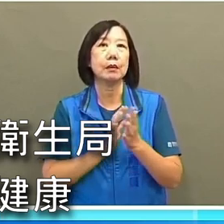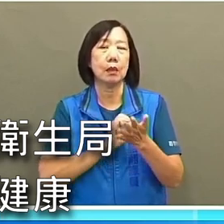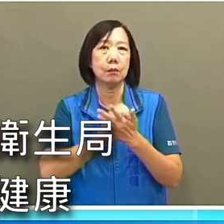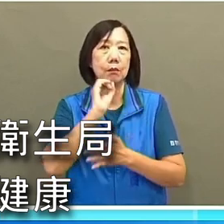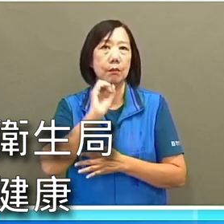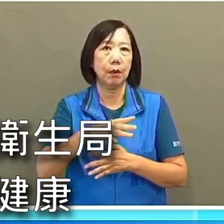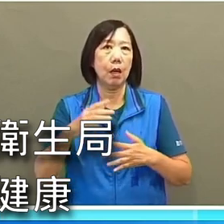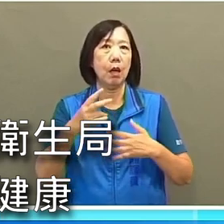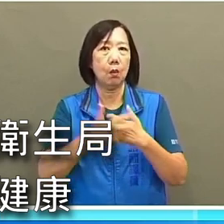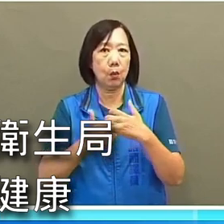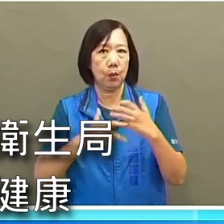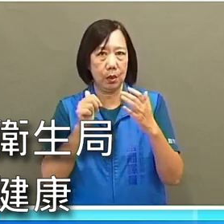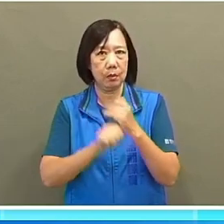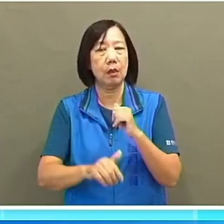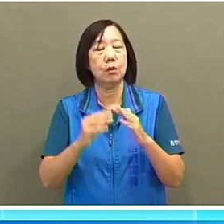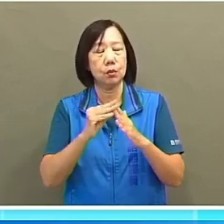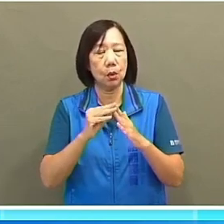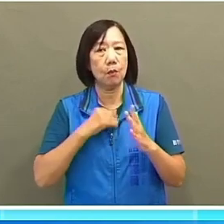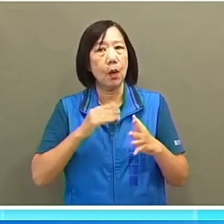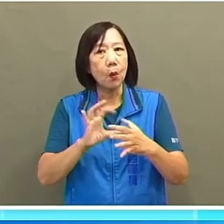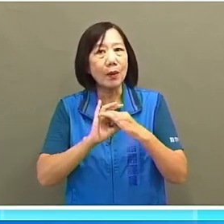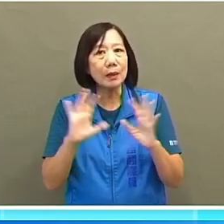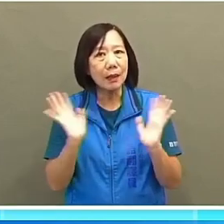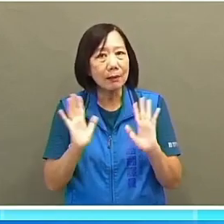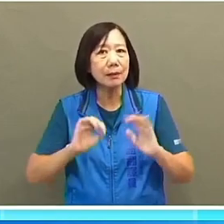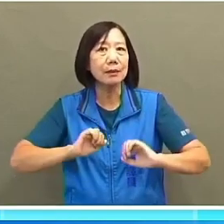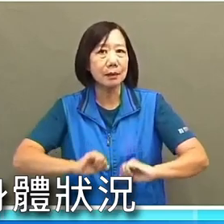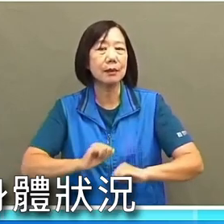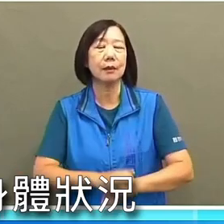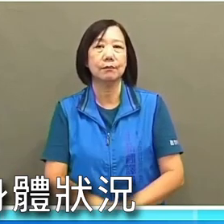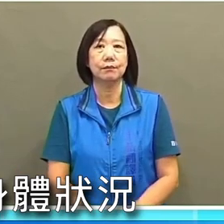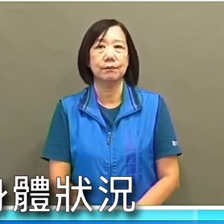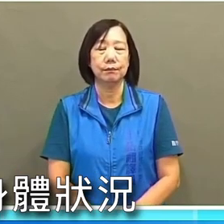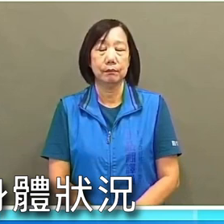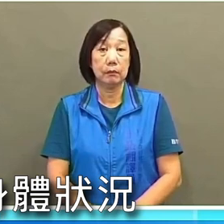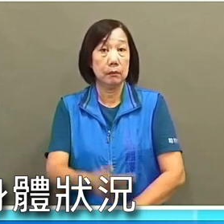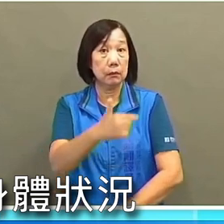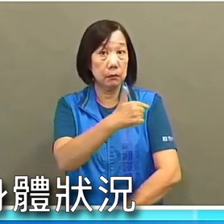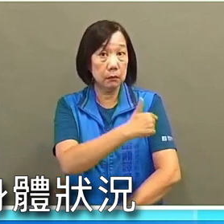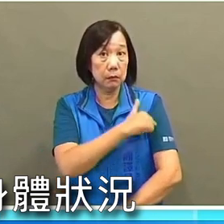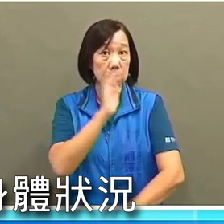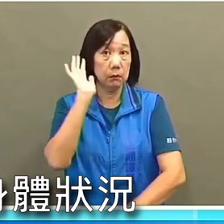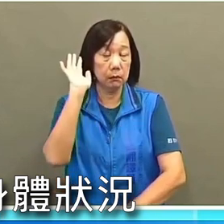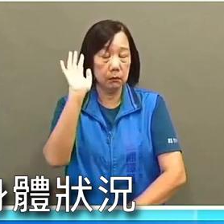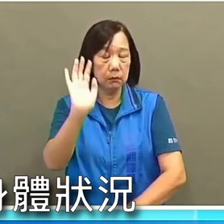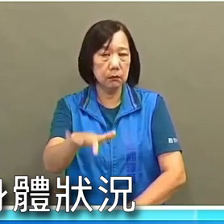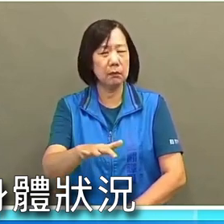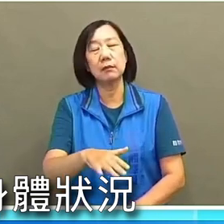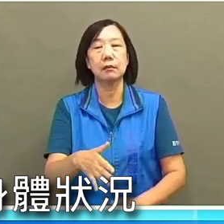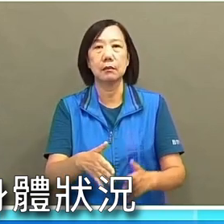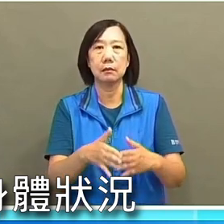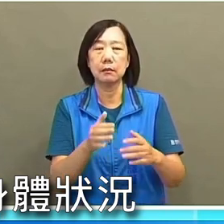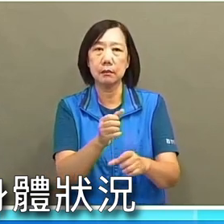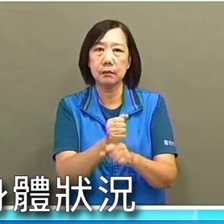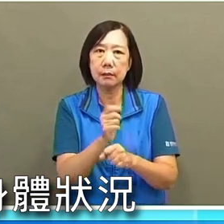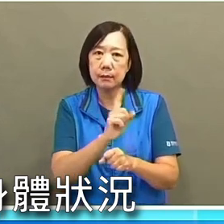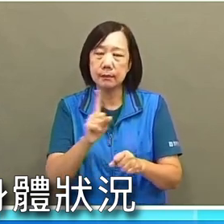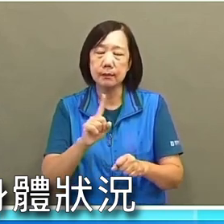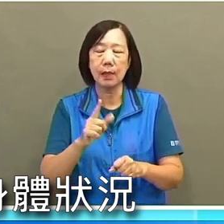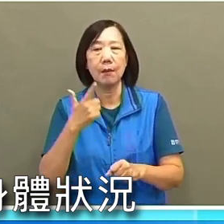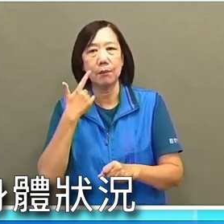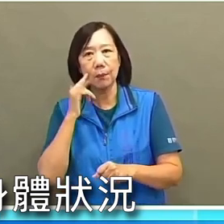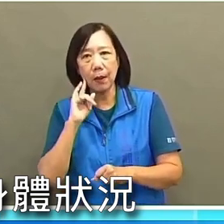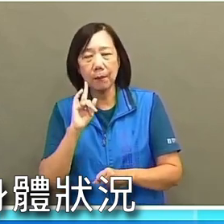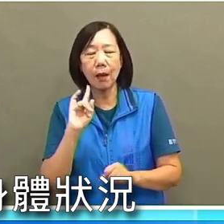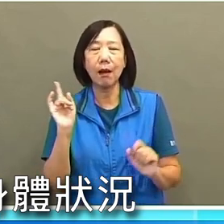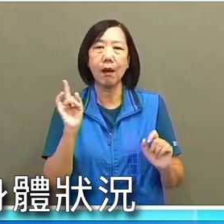关心我们孩子们的健康。所以接种以后的注意事项，请家长老师随时关心